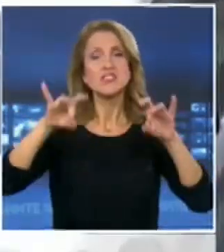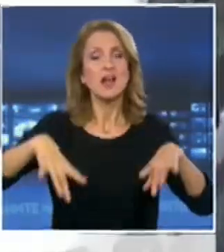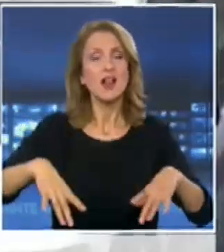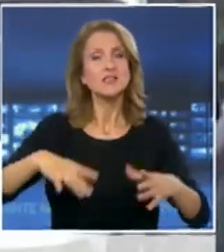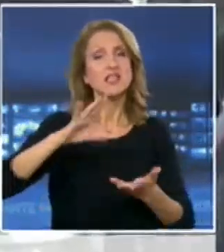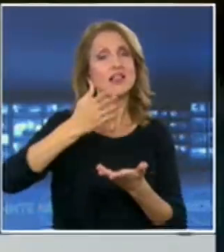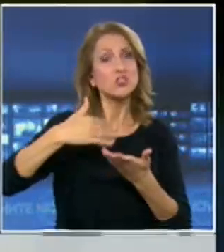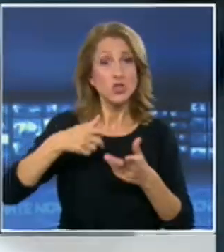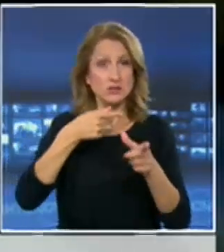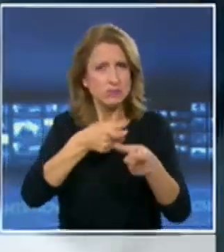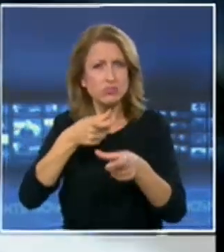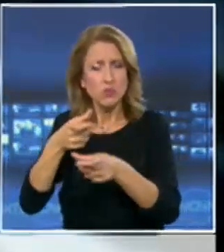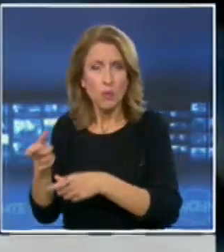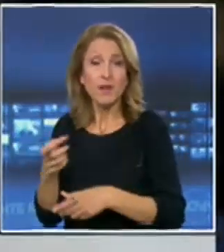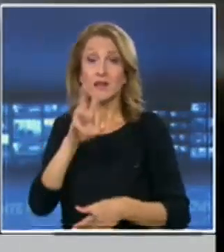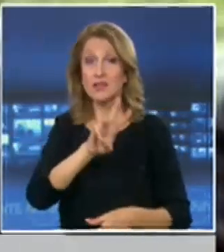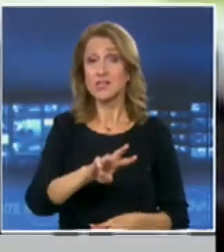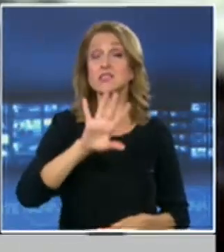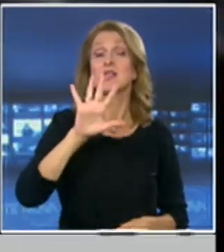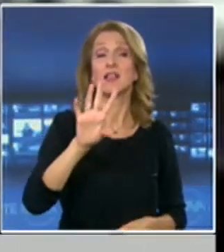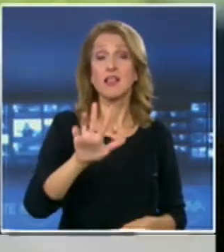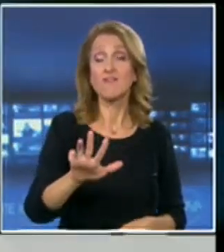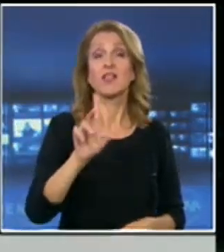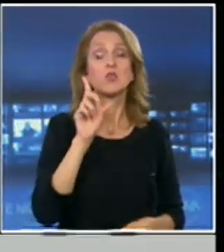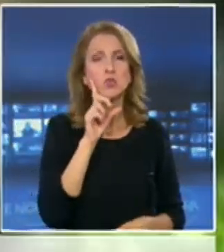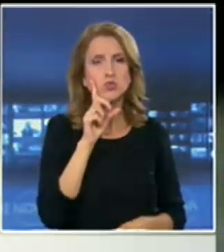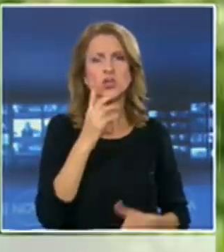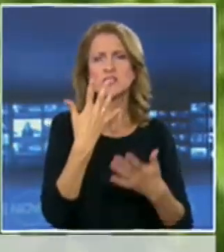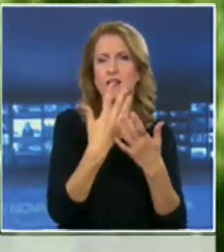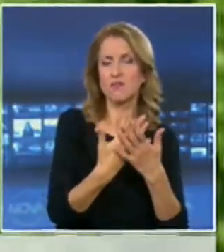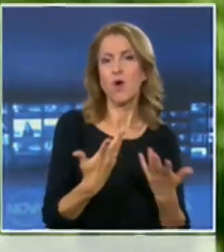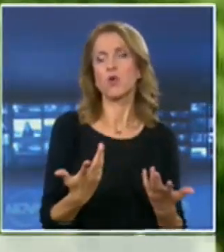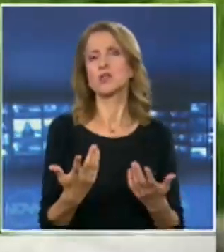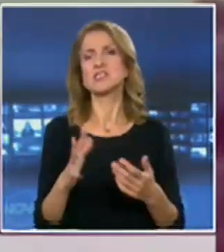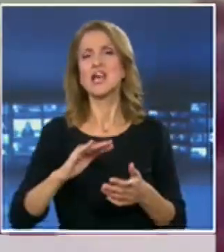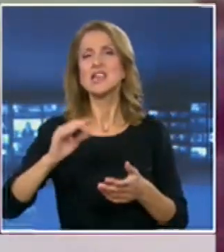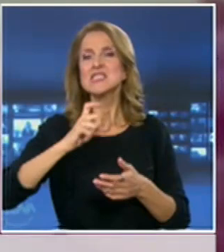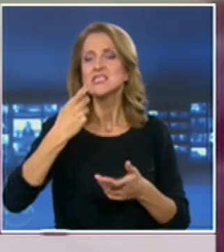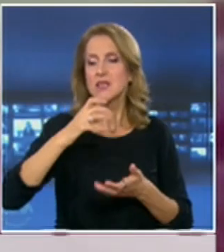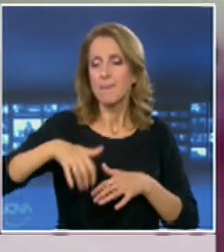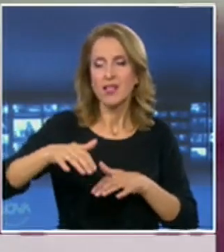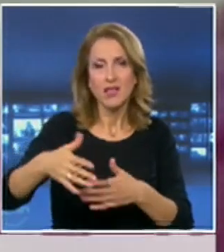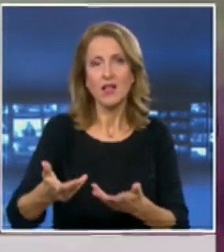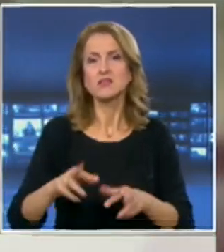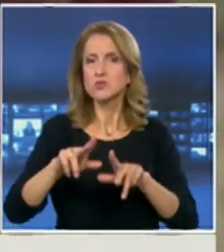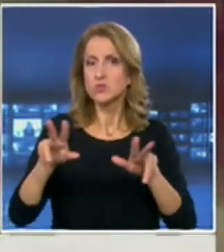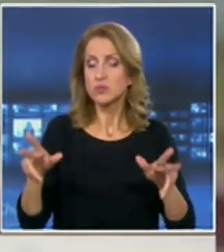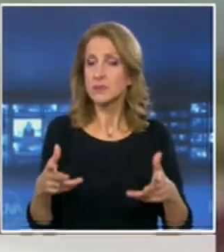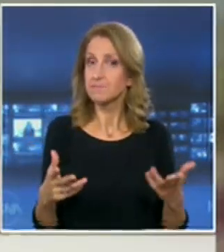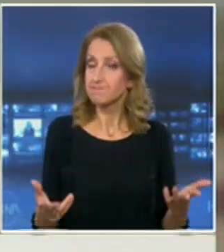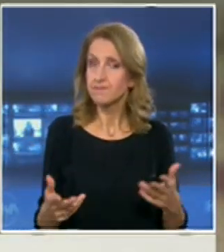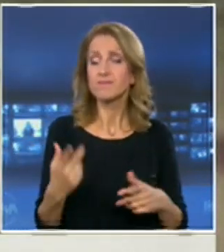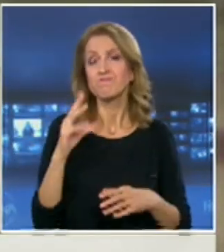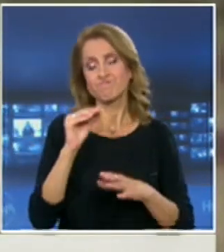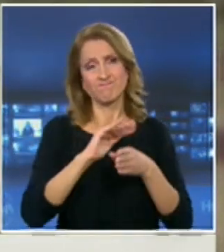убили общо 39 души – затворници, земеделци или други цивилни. Ръководителят на австралийските сили за отбрана